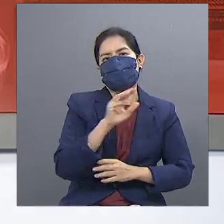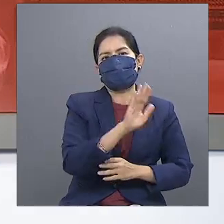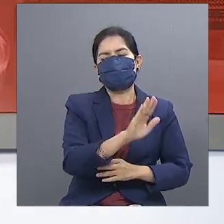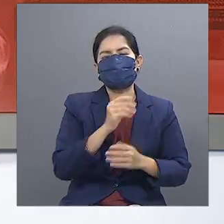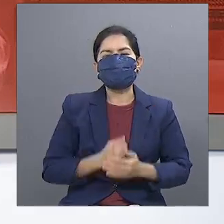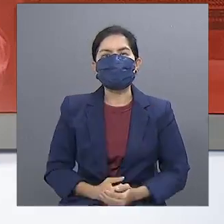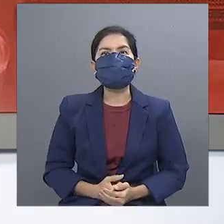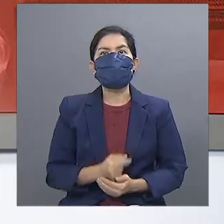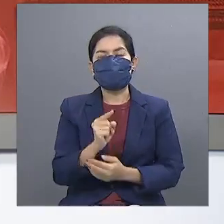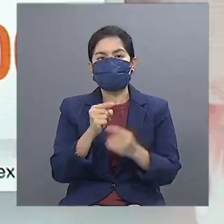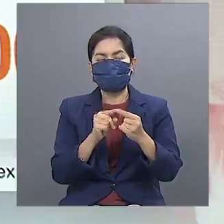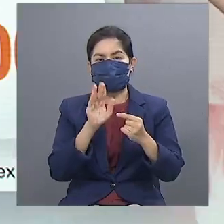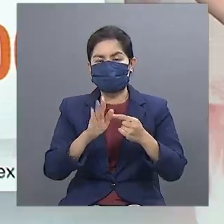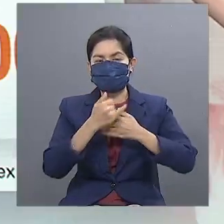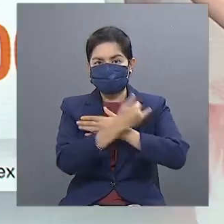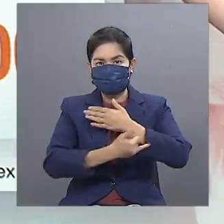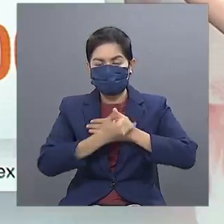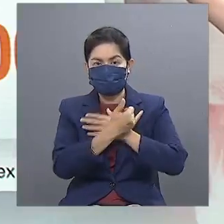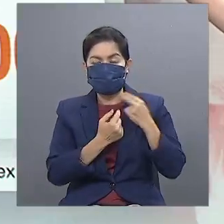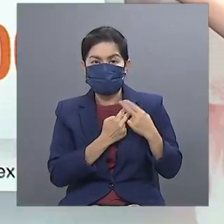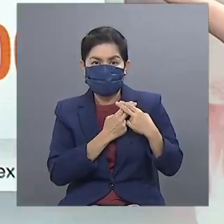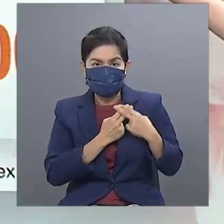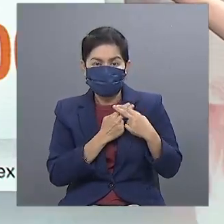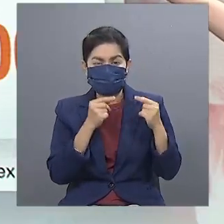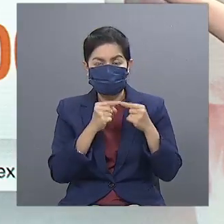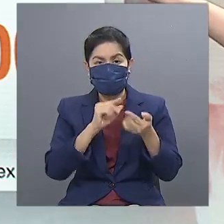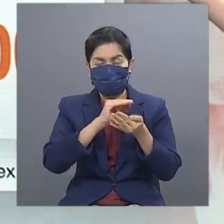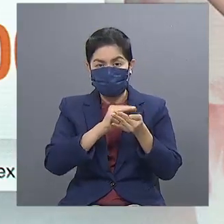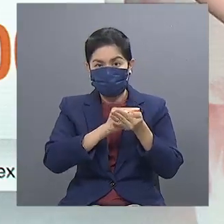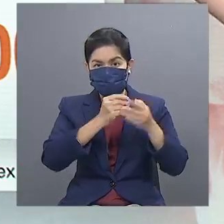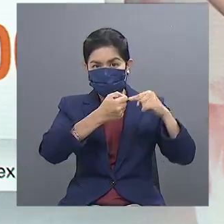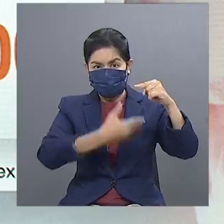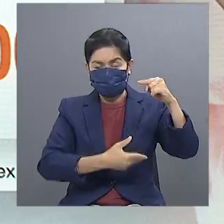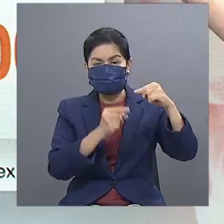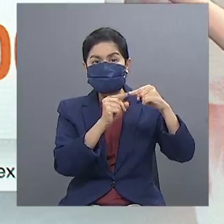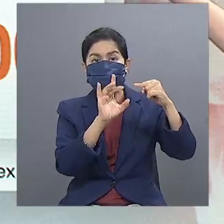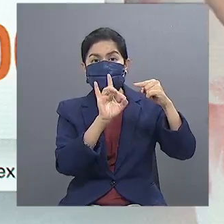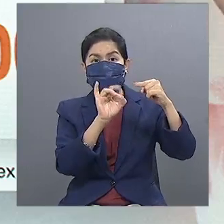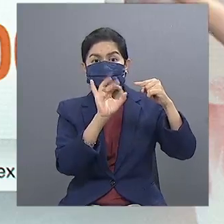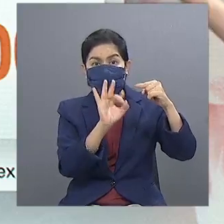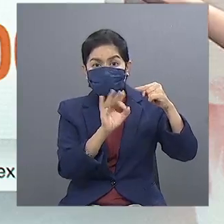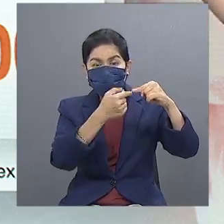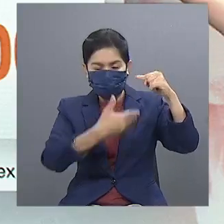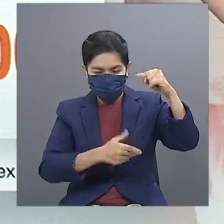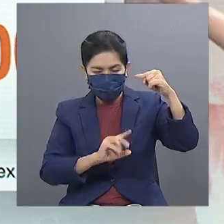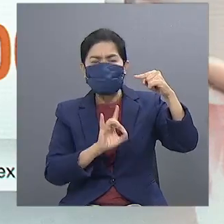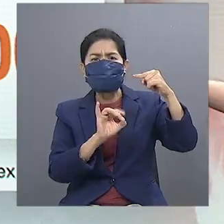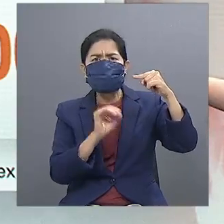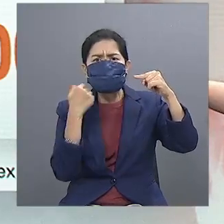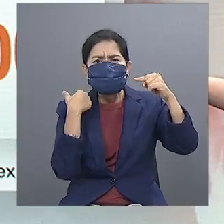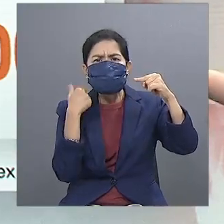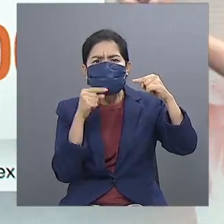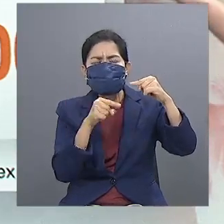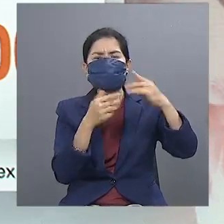ซอร์แลนด์ได้อันดับ79จาก80ประเทศทั่วโลกนะคะดีกว่าแค่ประเทศเดียวก็คือสาธารณรัฐโดมินิ